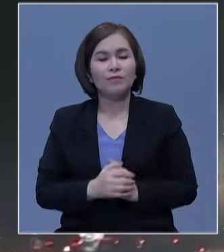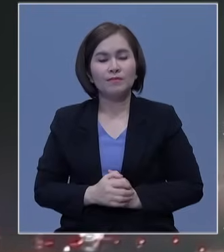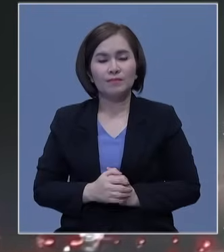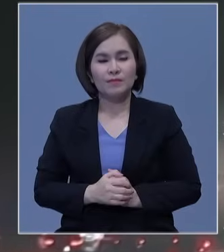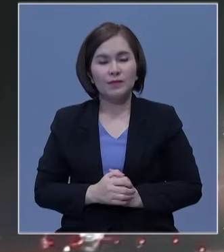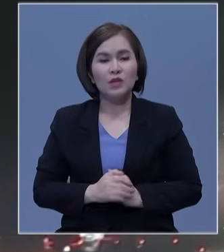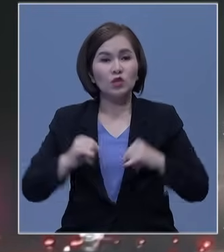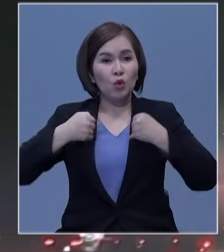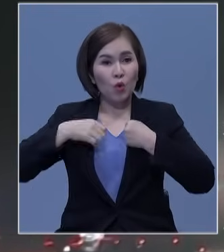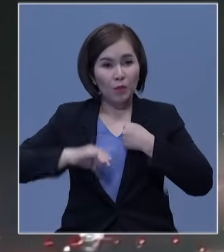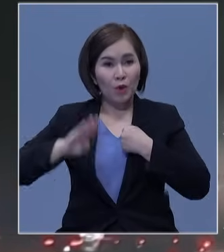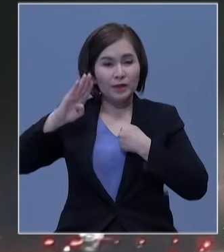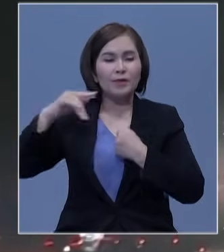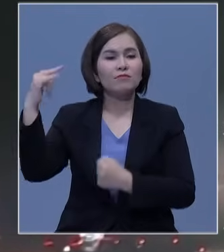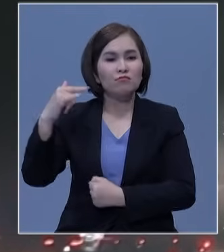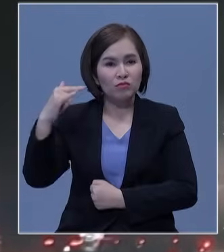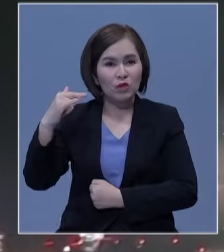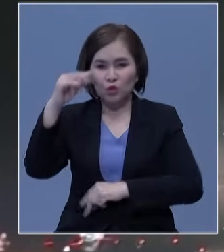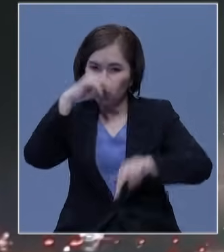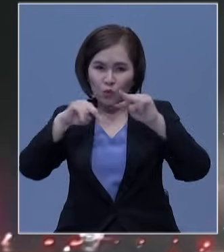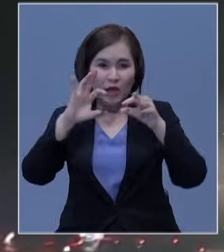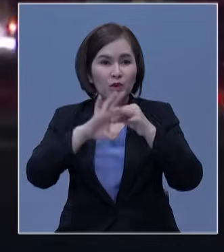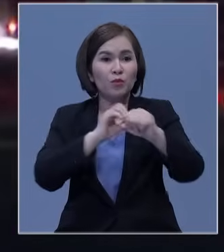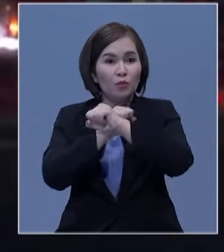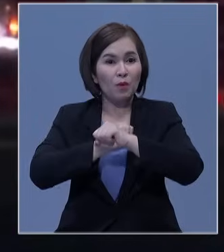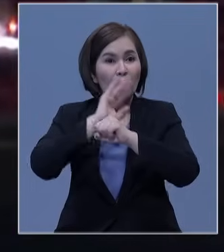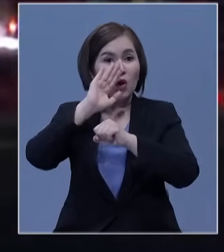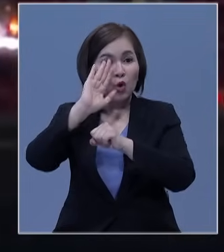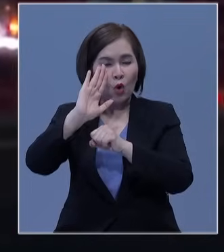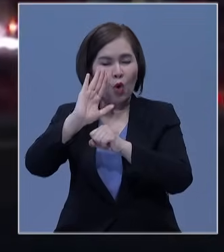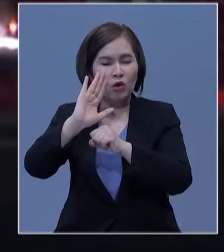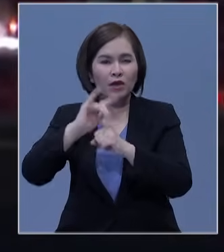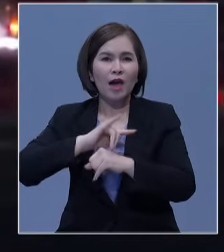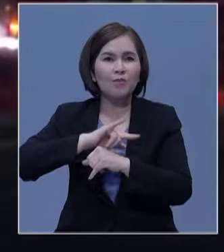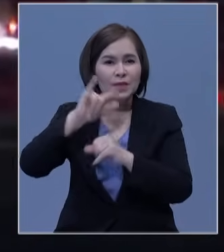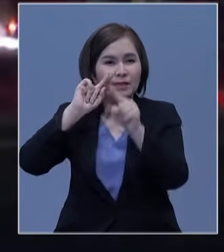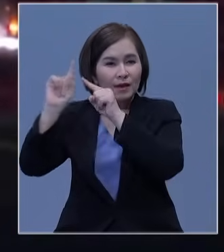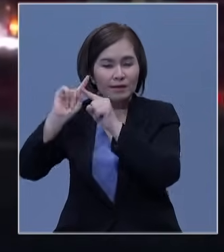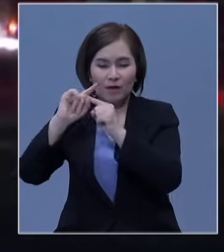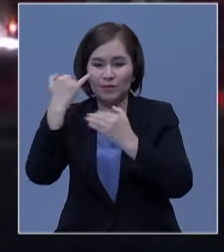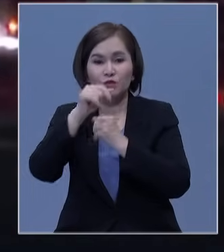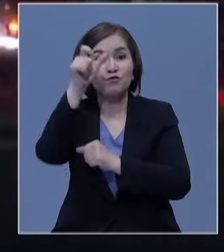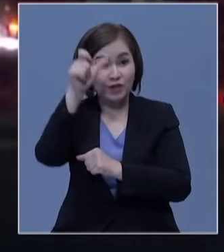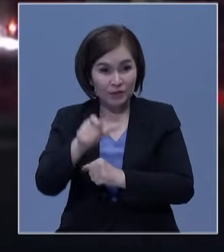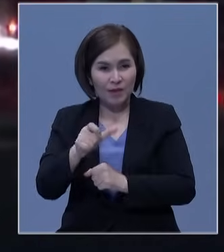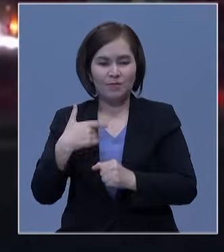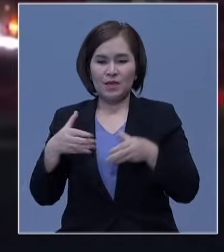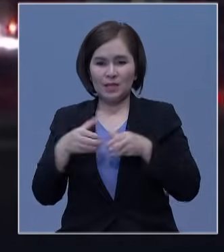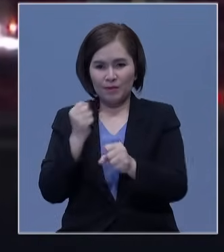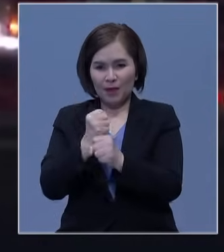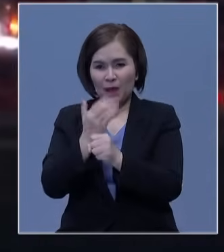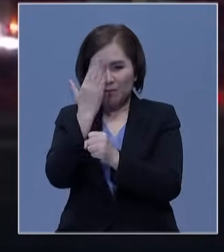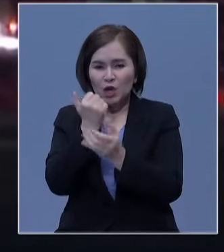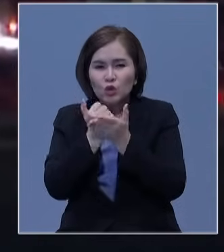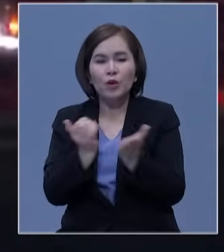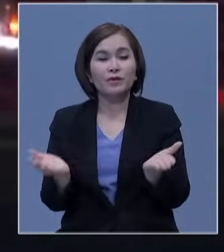เครื่องบินแล้วก็หน่วยงานความปลอดภัยทางอากาศของฝรั่งเศสเตรียมส่งผู้เชี่ยวชาญมาสนับสนุนภารกิจสืบสวนเช่นเดียวกับที